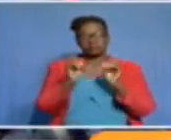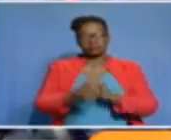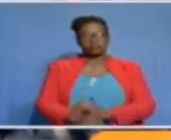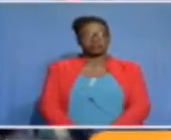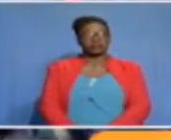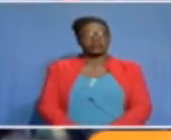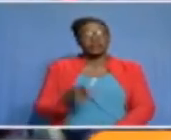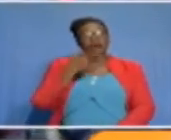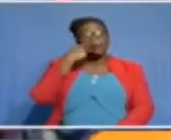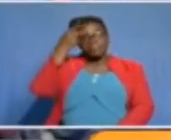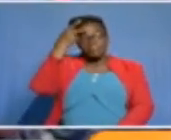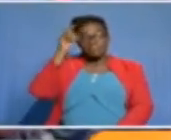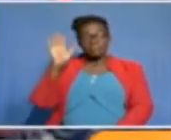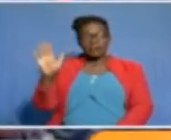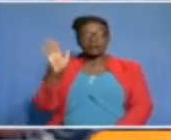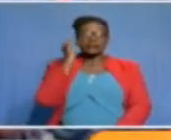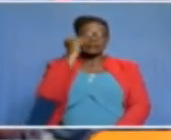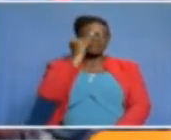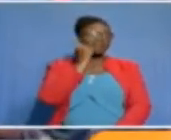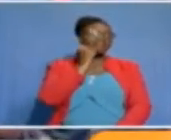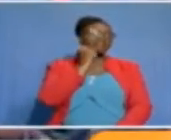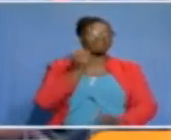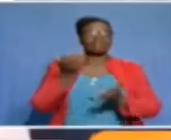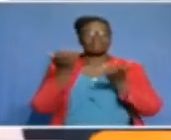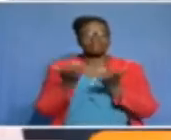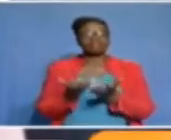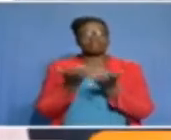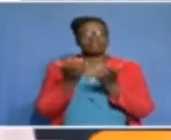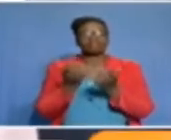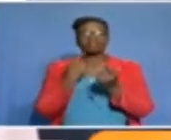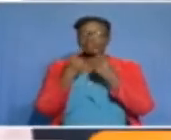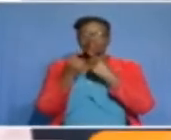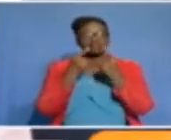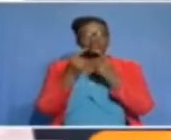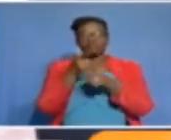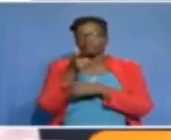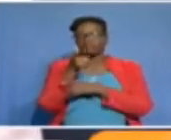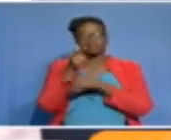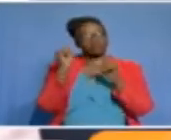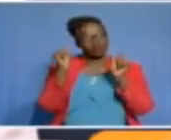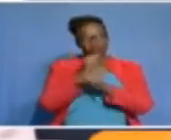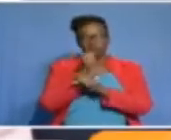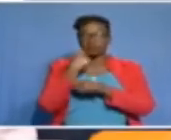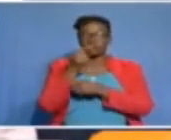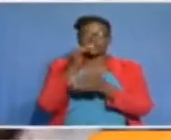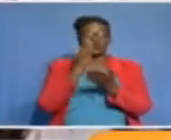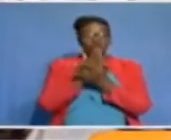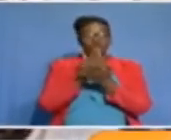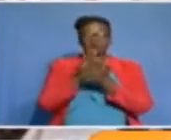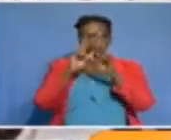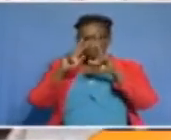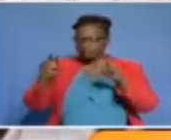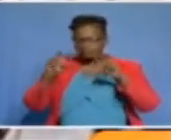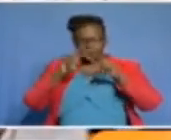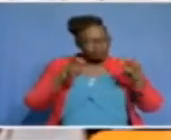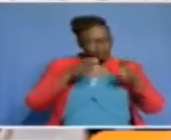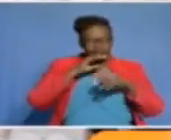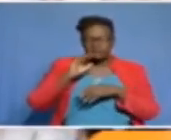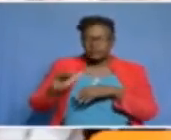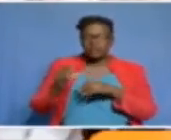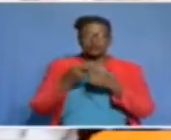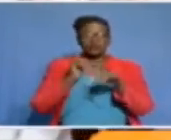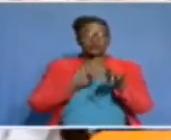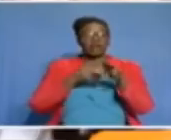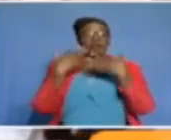Wazazi wake waliojawa na simanzi kiasi cha kutozungumza kwenye kamera zetu walisema kuwa juhudi za kumsaka mwana wao tangu